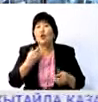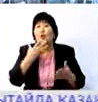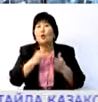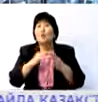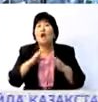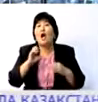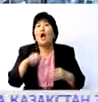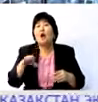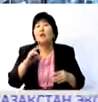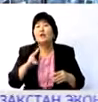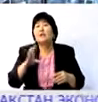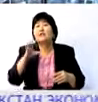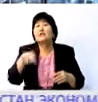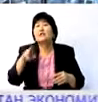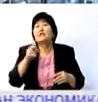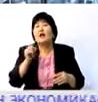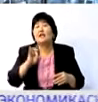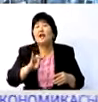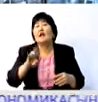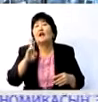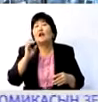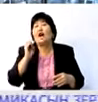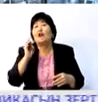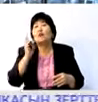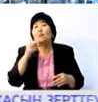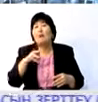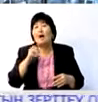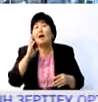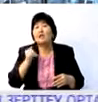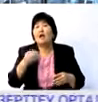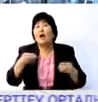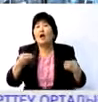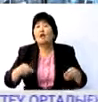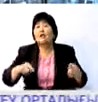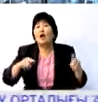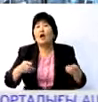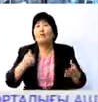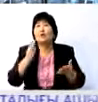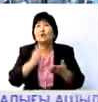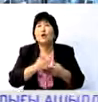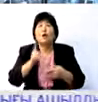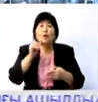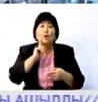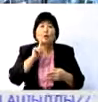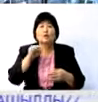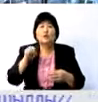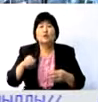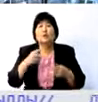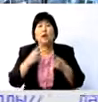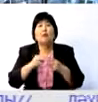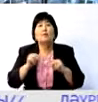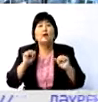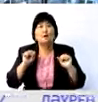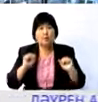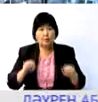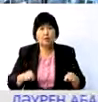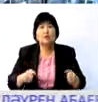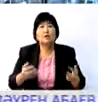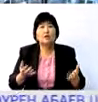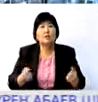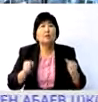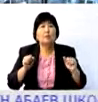ауданы мен Сырдария ауданы және Қармақшы ауданындағы әкімгершілік қамауға ұсталғандарды осы жерге қамауға мүмкіншіліктер қабылдауымызға